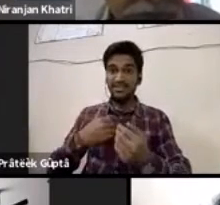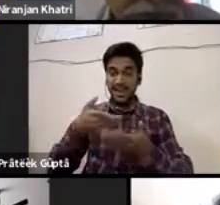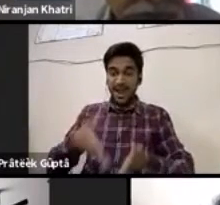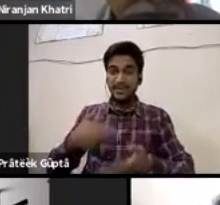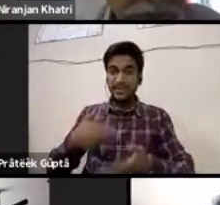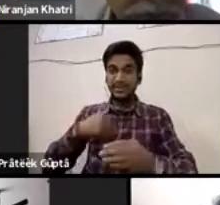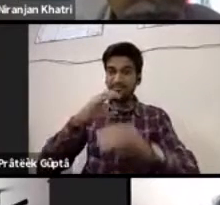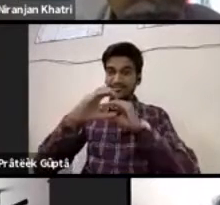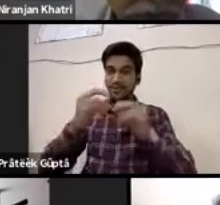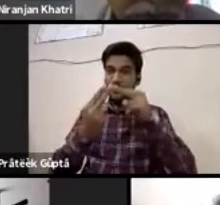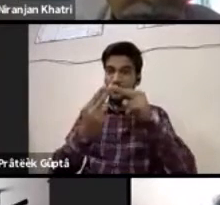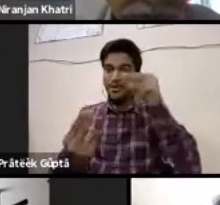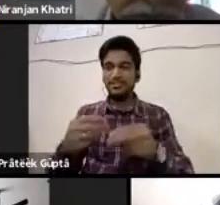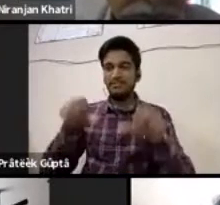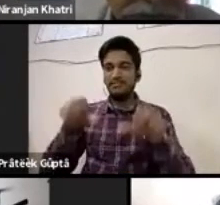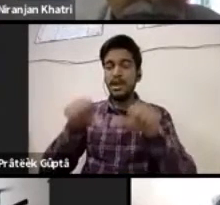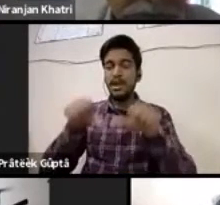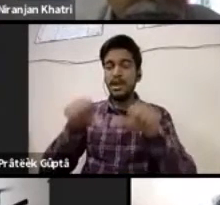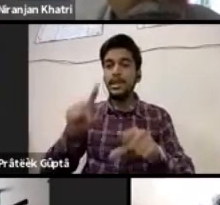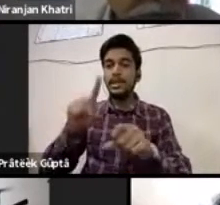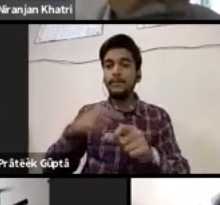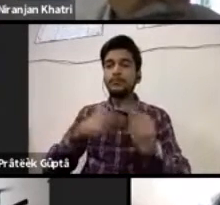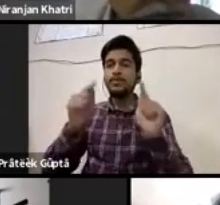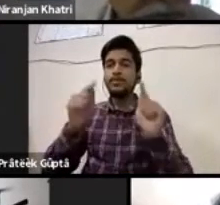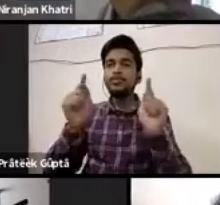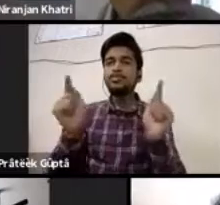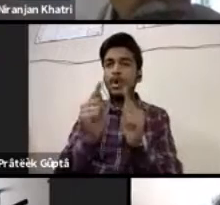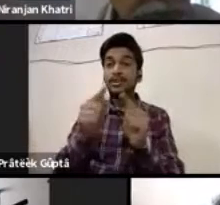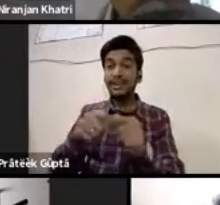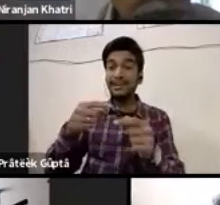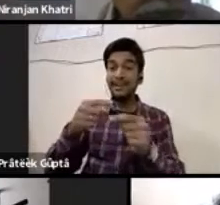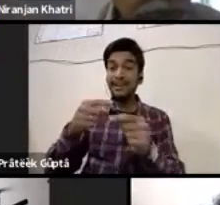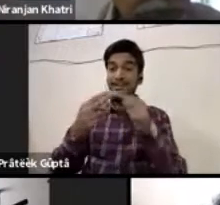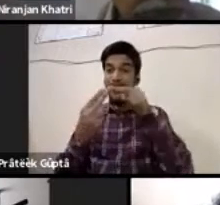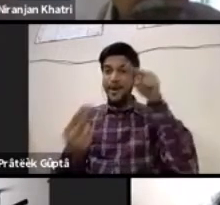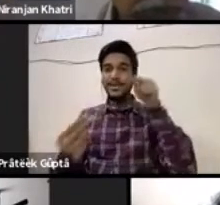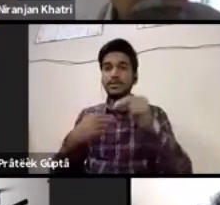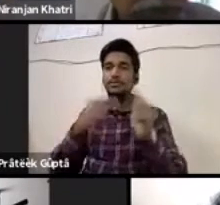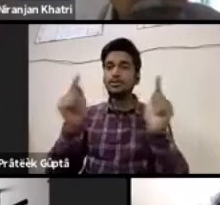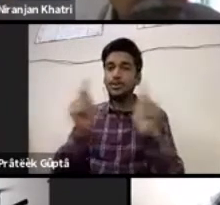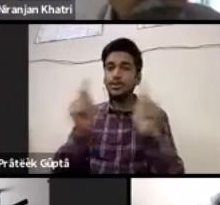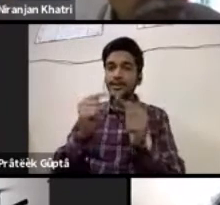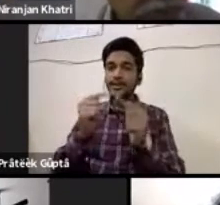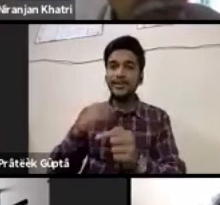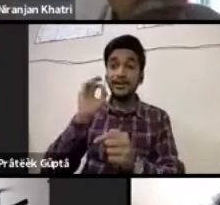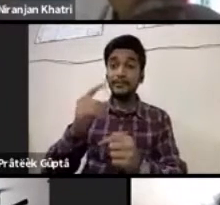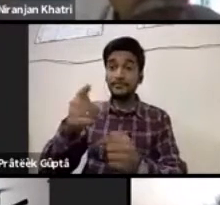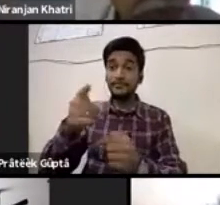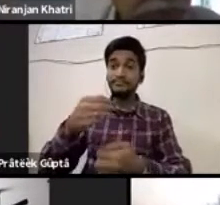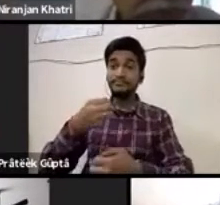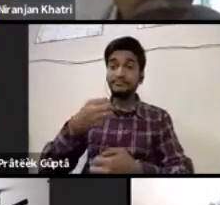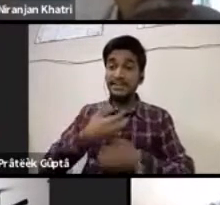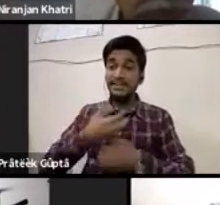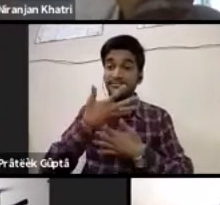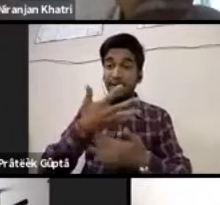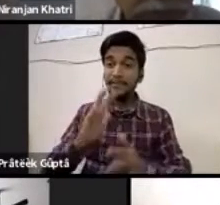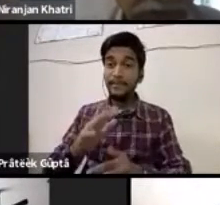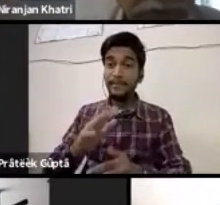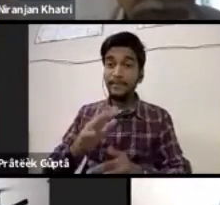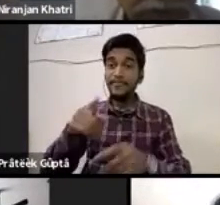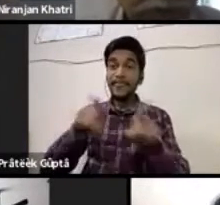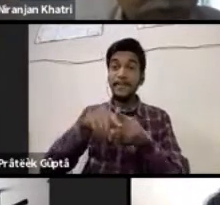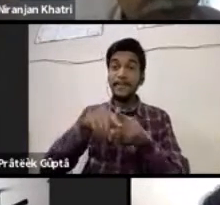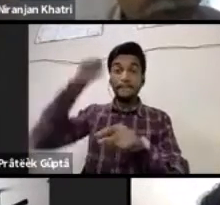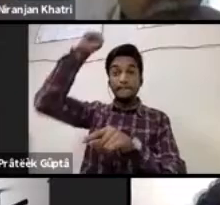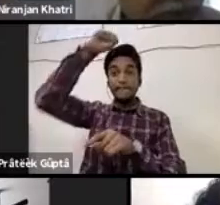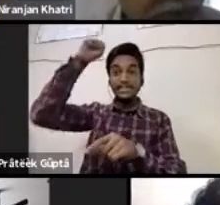कट दी लॉन्ग स्टोरी शॉर्ट मैं आपको बताना चाहूंगा, मुझे पंजाब एंड हरियाणा हाई कोर्ट में 2 कोर्ट केसेस फाइट करने